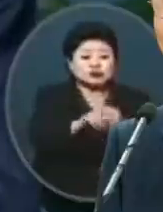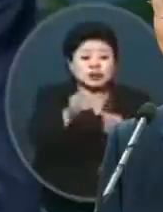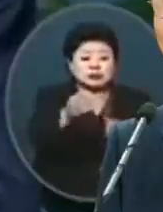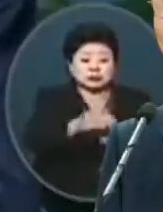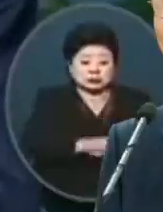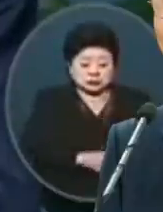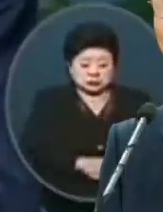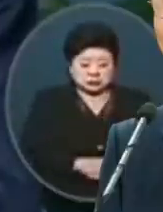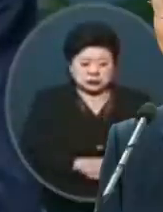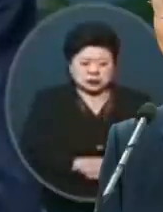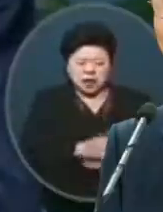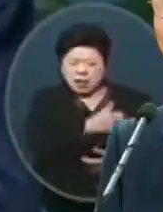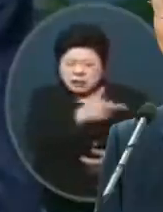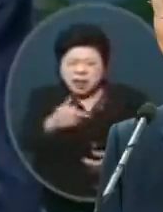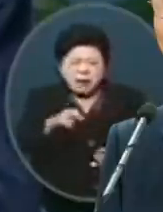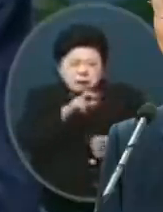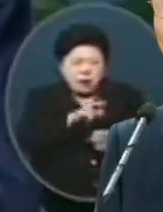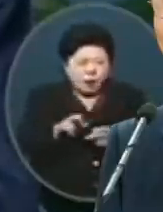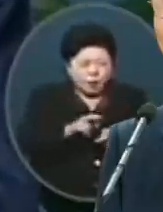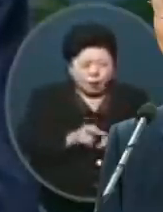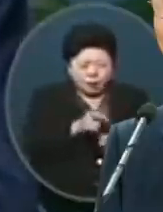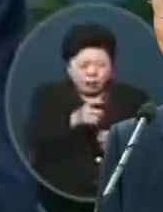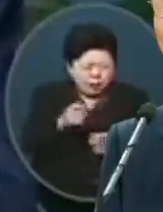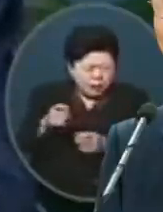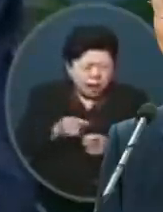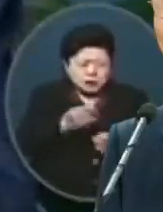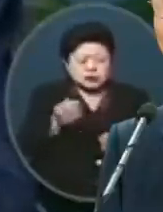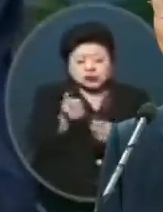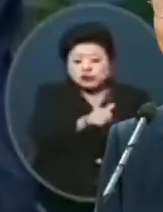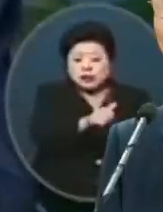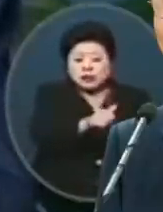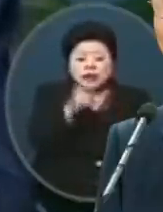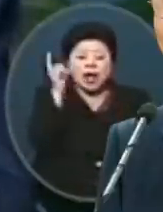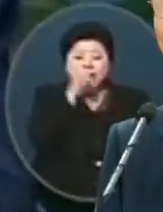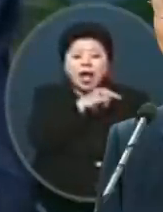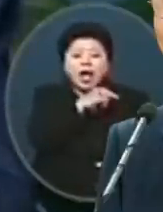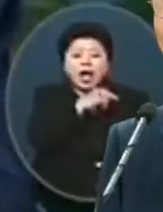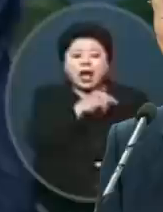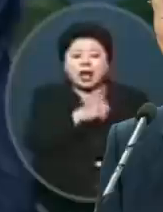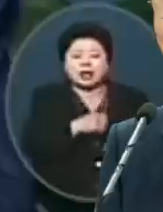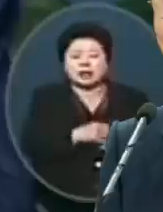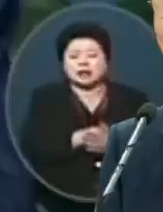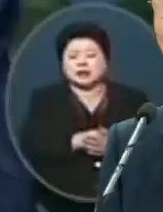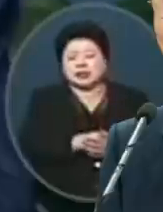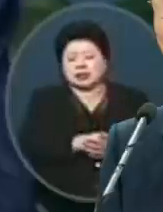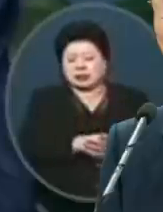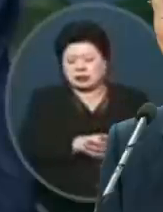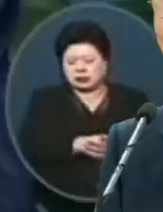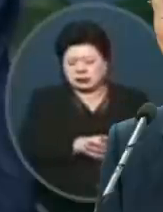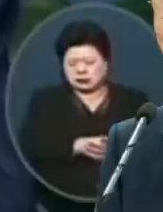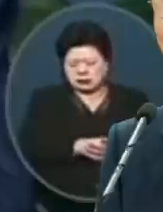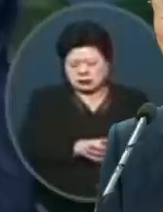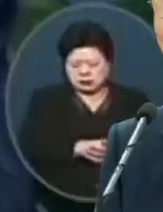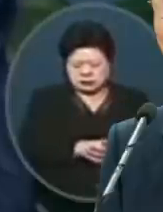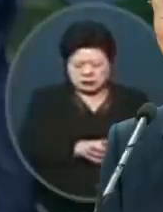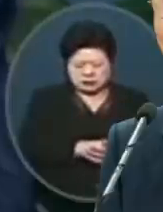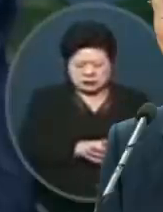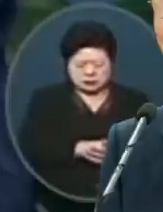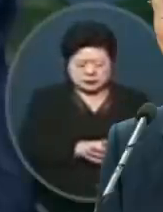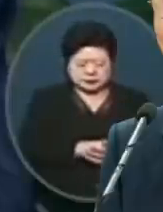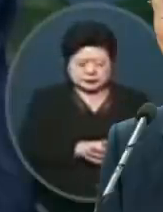여러분 대포를 쏴서 죽일 필요가 어디 있습니까? 악이 그게 슬슬 떨린 것입니다.